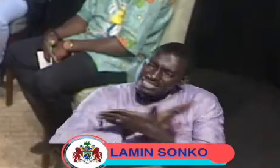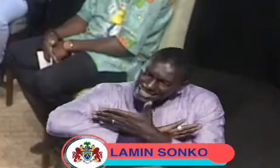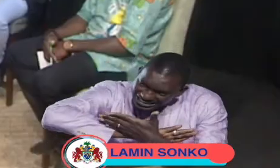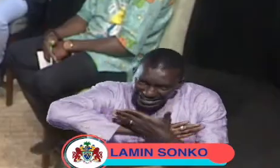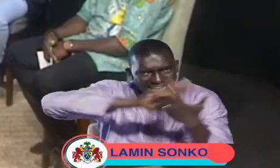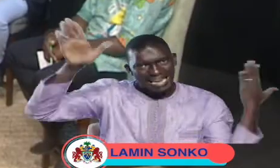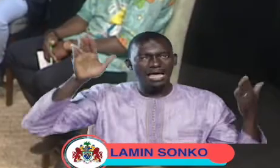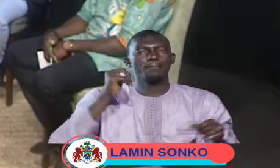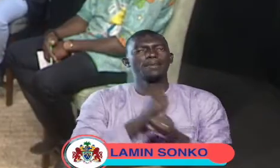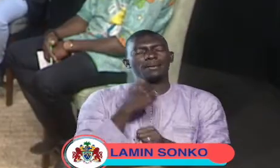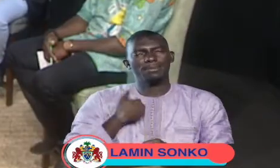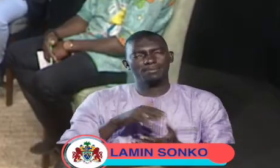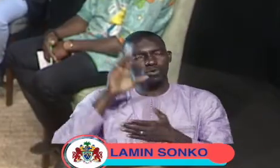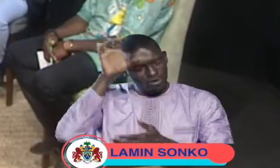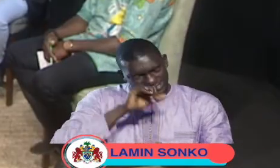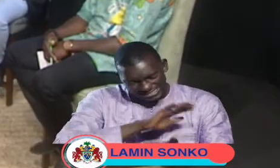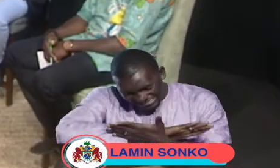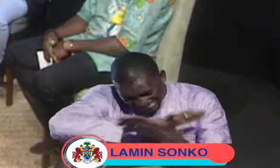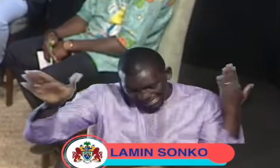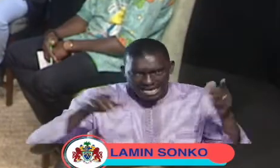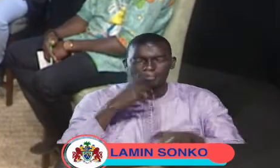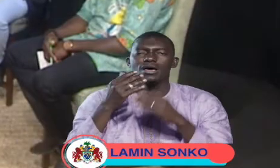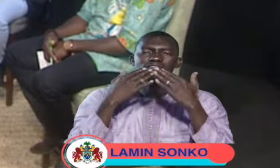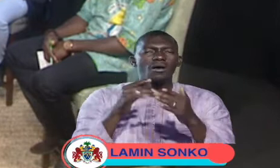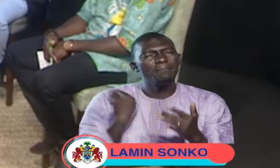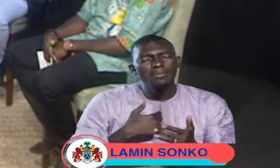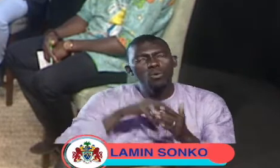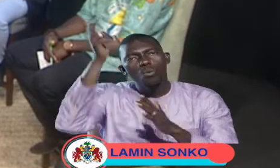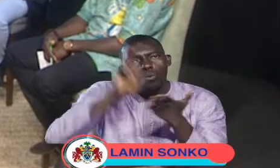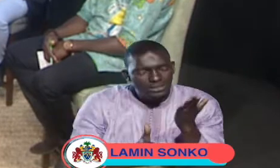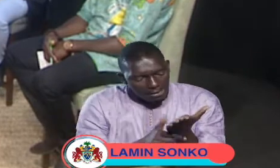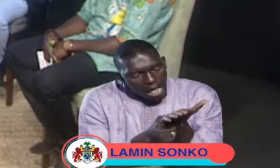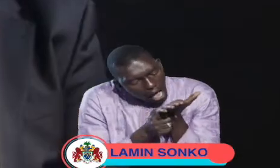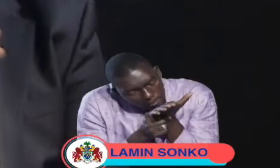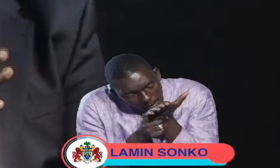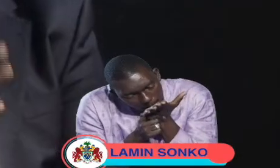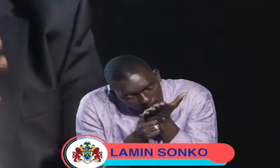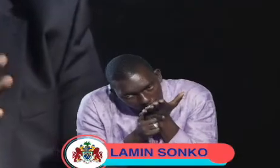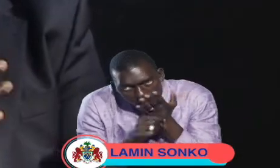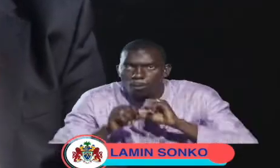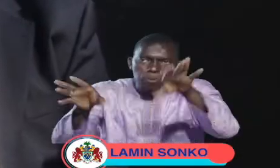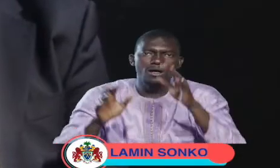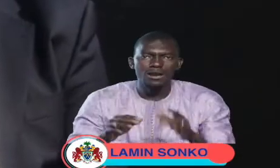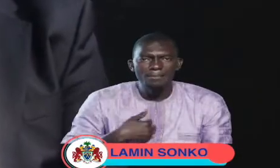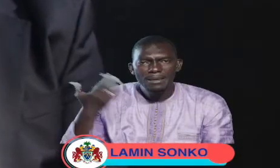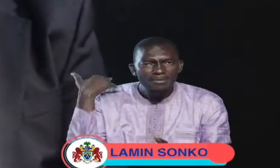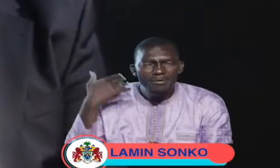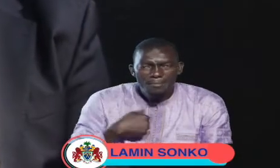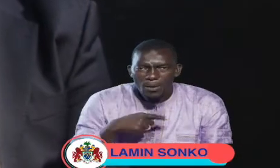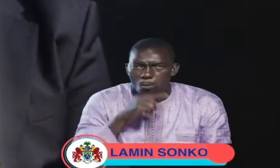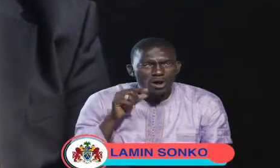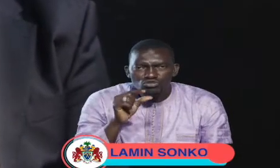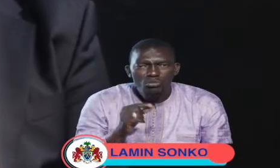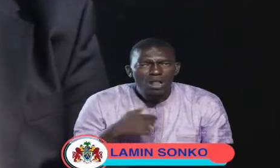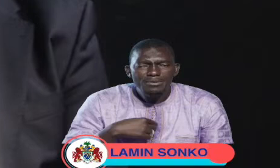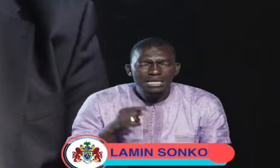set c'est ce que lool nak ño xamne ñu ngi défar ay audio yi di jaxasse nit ñi man suma mëna yaay bu ndaw sa dañ ko jaxasse dañ ko yone